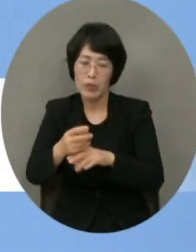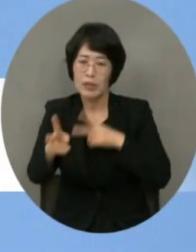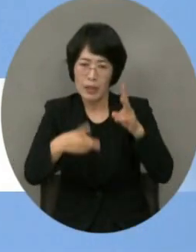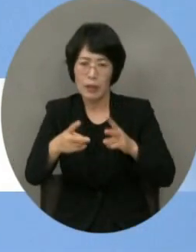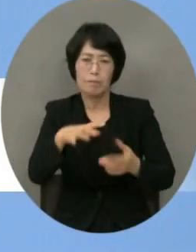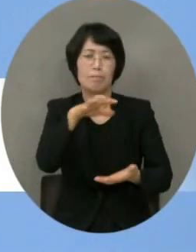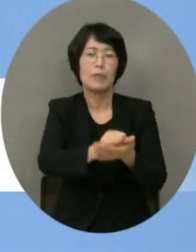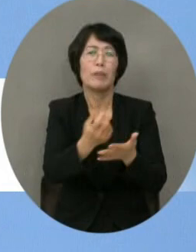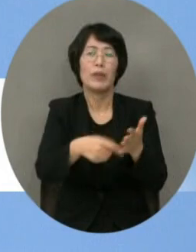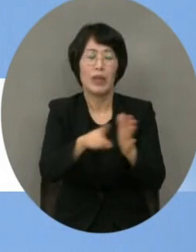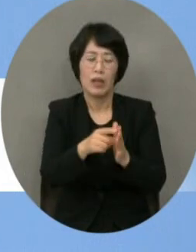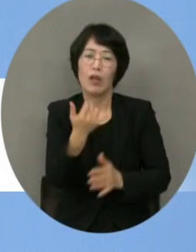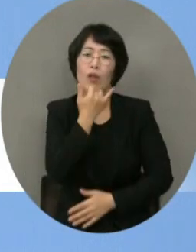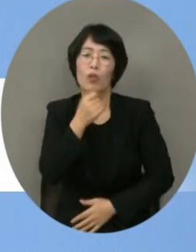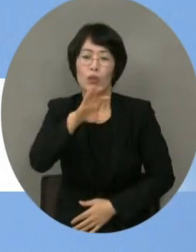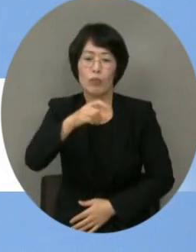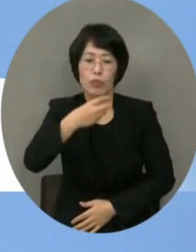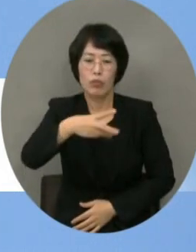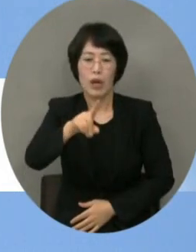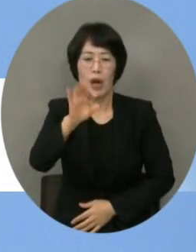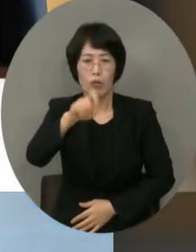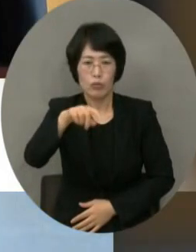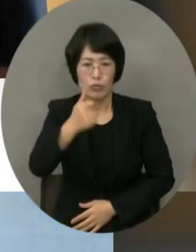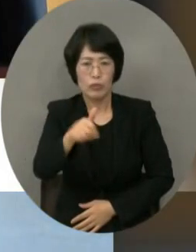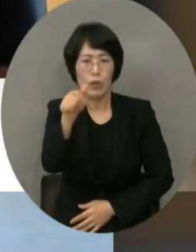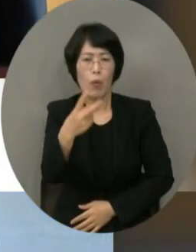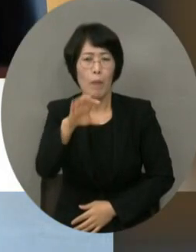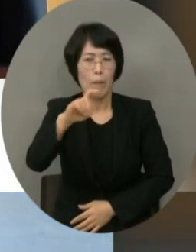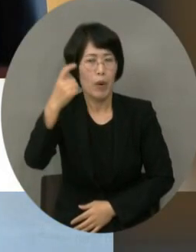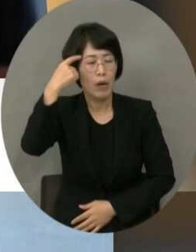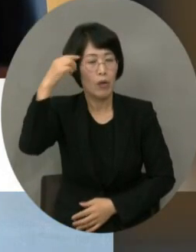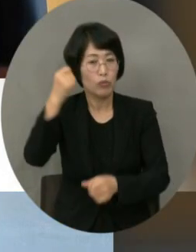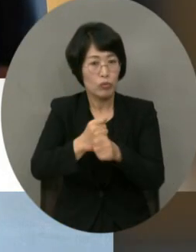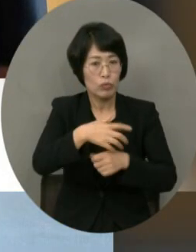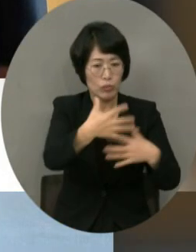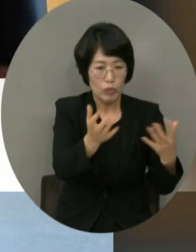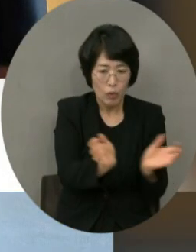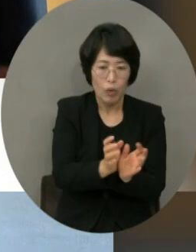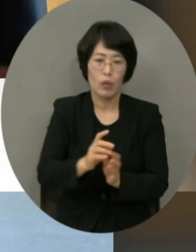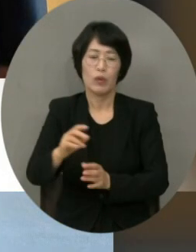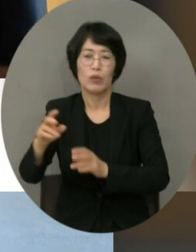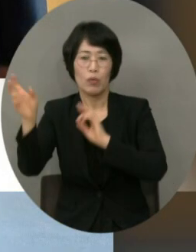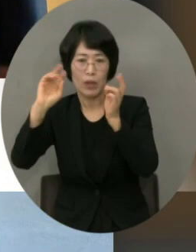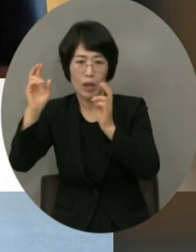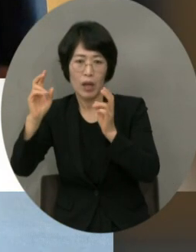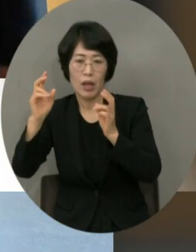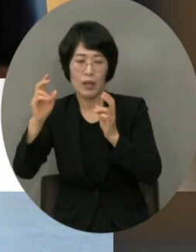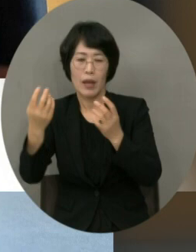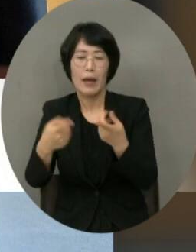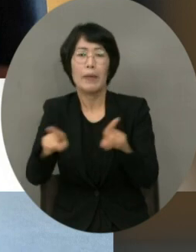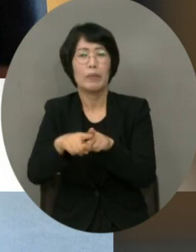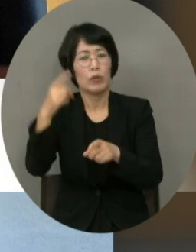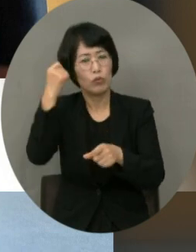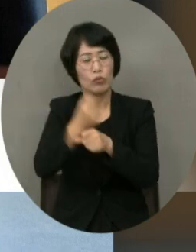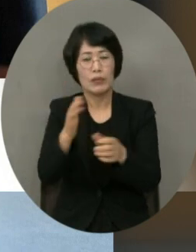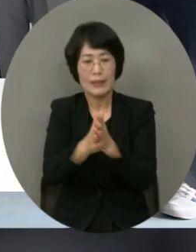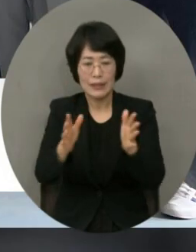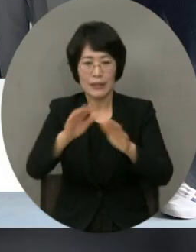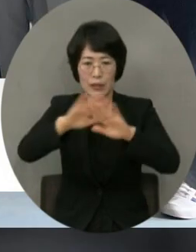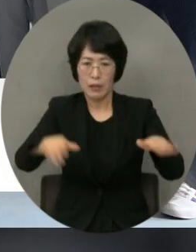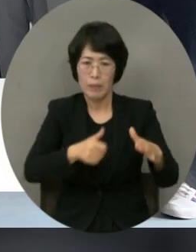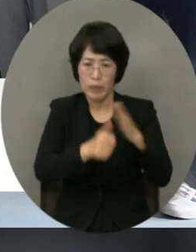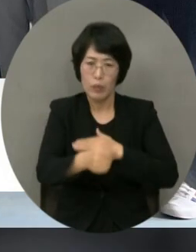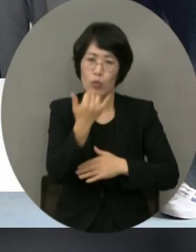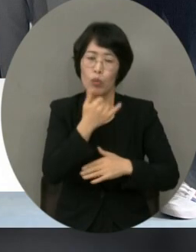독일 프라운 호포 연구소와 직류 산업 전력 기자재 개발 공동 연구에 나섭니다 전남도 대표단은